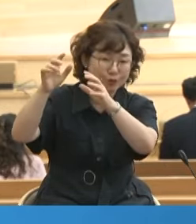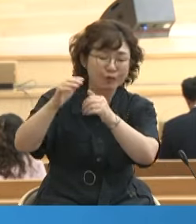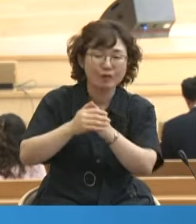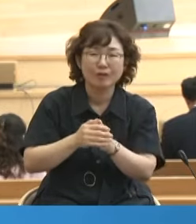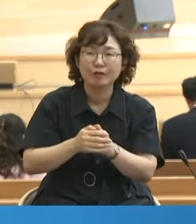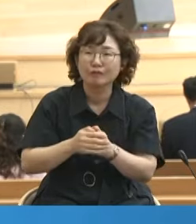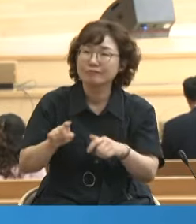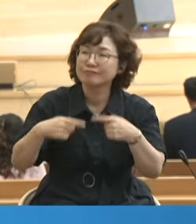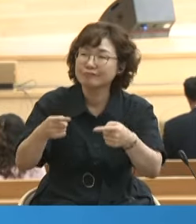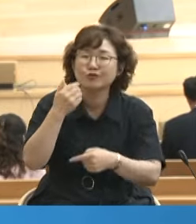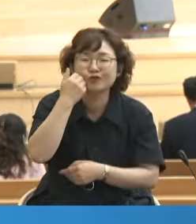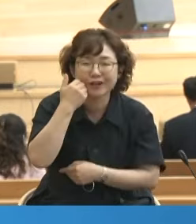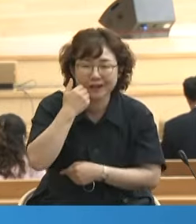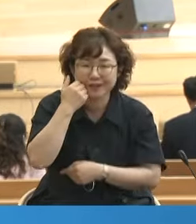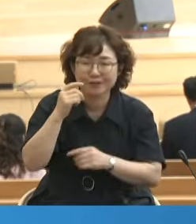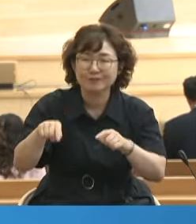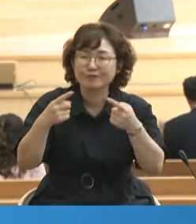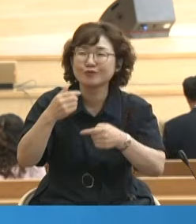누가 가느냐?